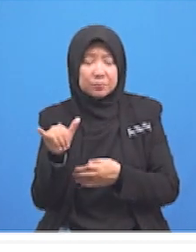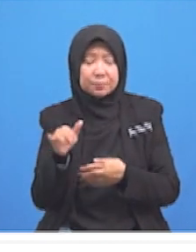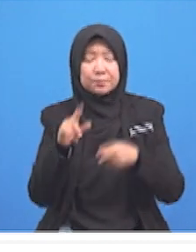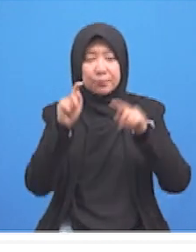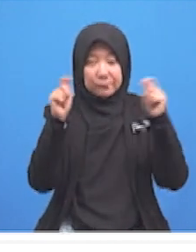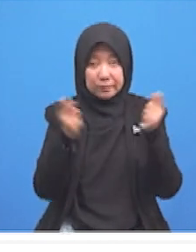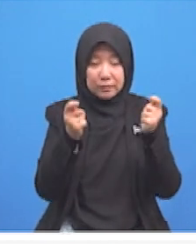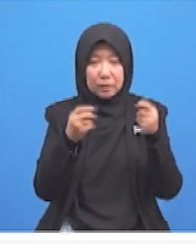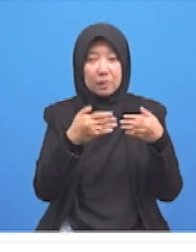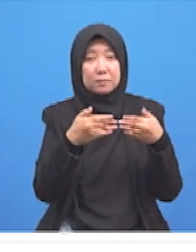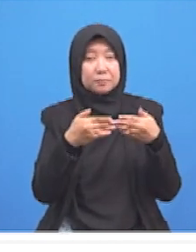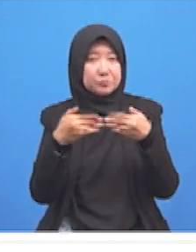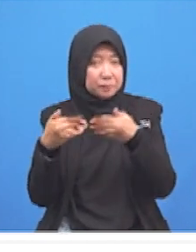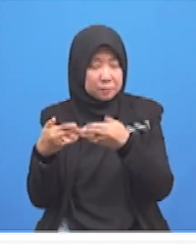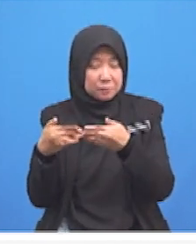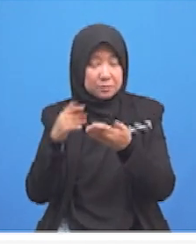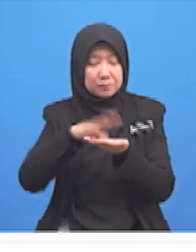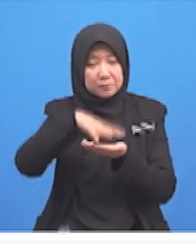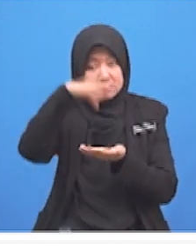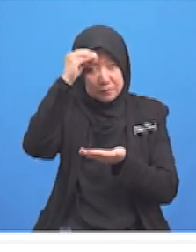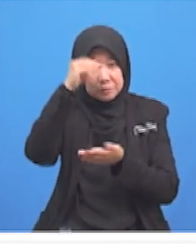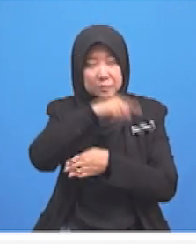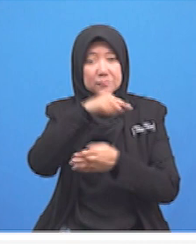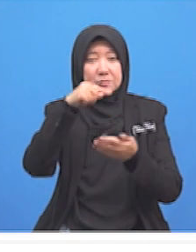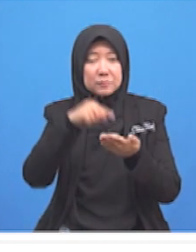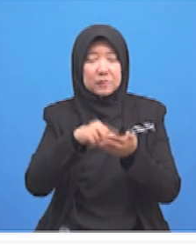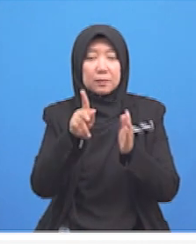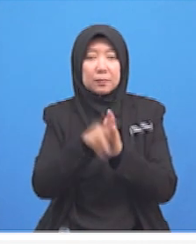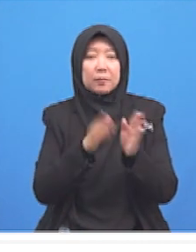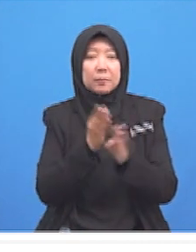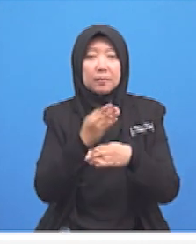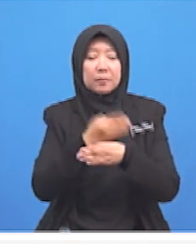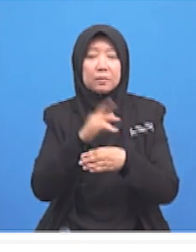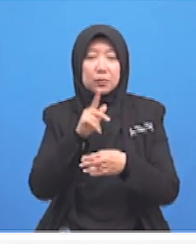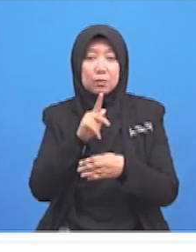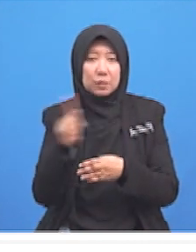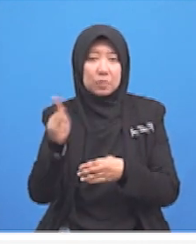Tajuk seterusnya yang kita akan pelajari ialah pembentukan durbar.